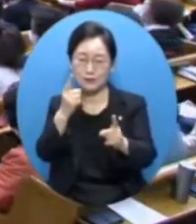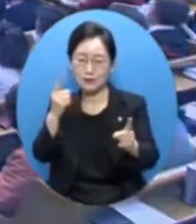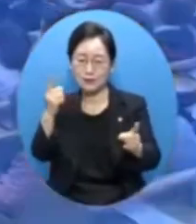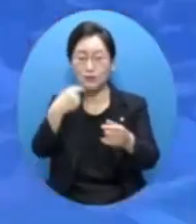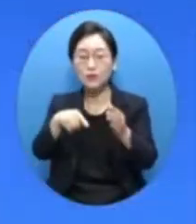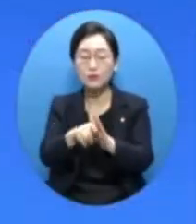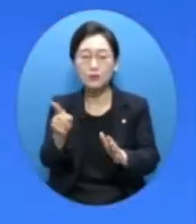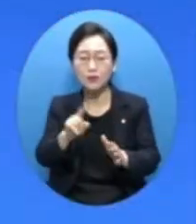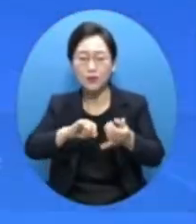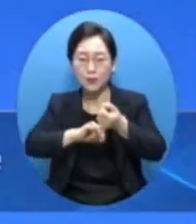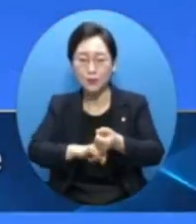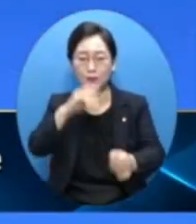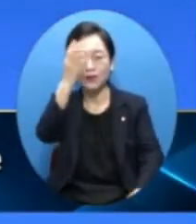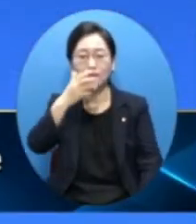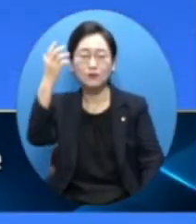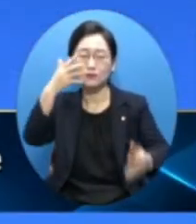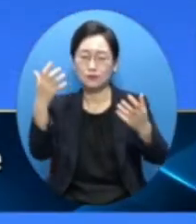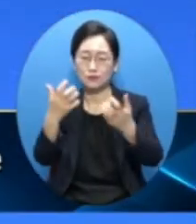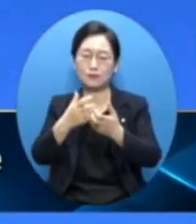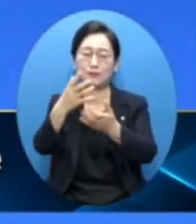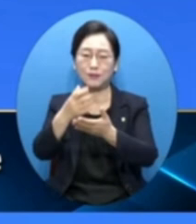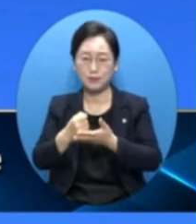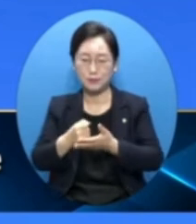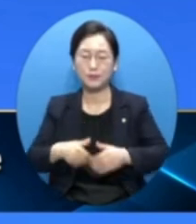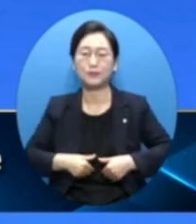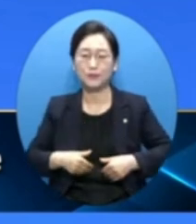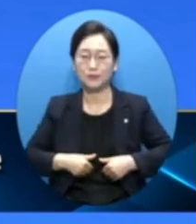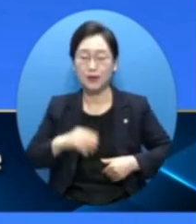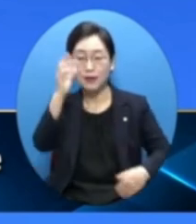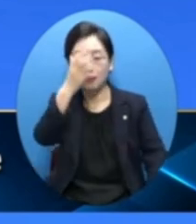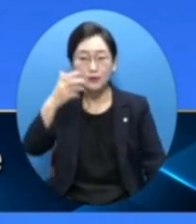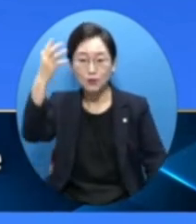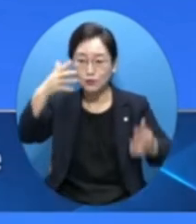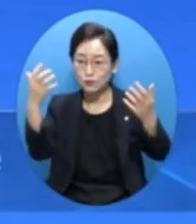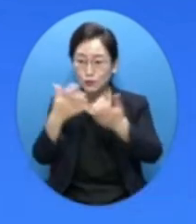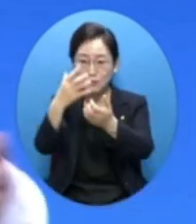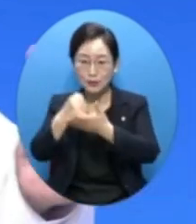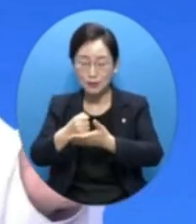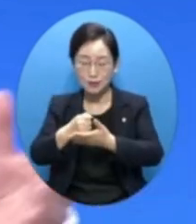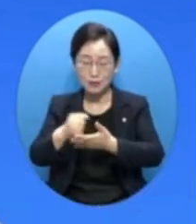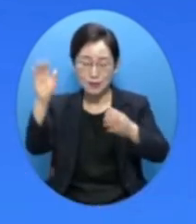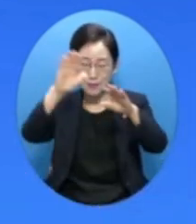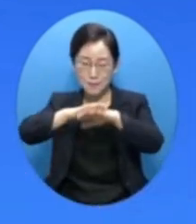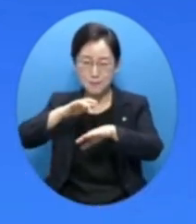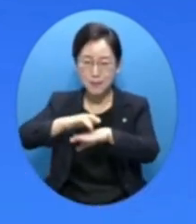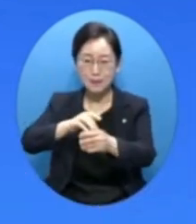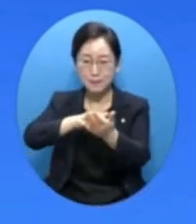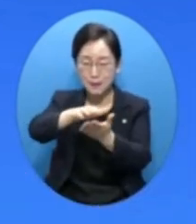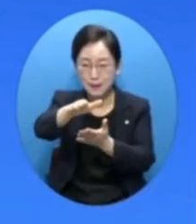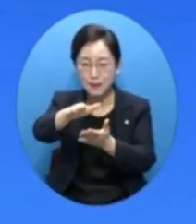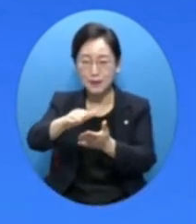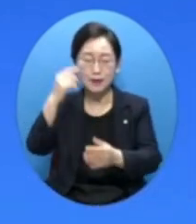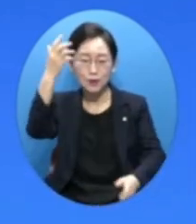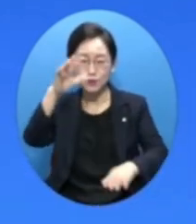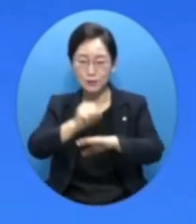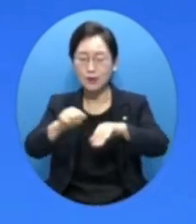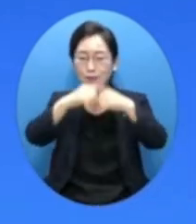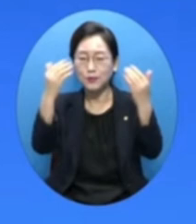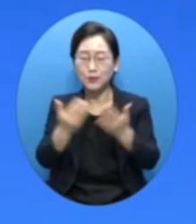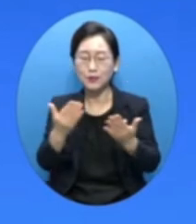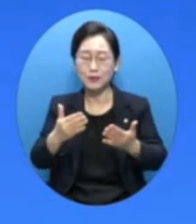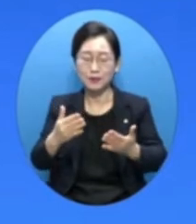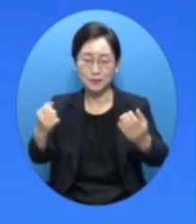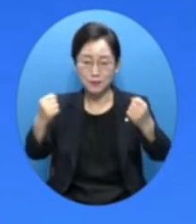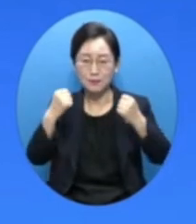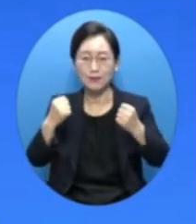반드시 성령의 충만함을 받아야 합니다. 성령 충만을 받으면 흑암의 권세가 사라지고 영혼이 잘된 같이 범사자되며 강건하게